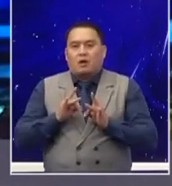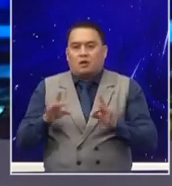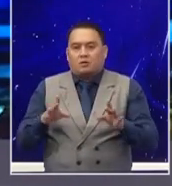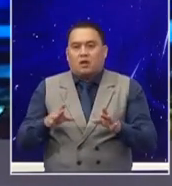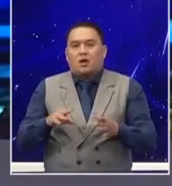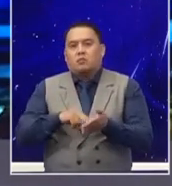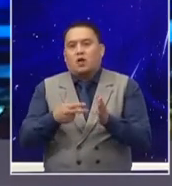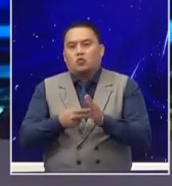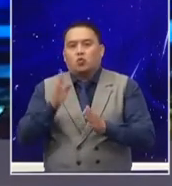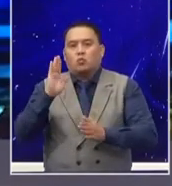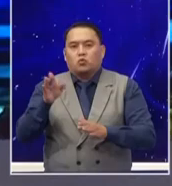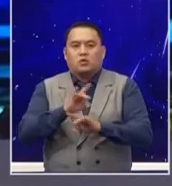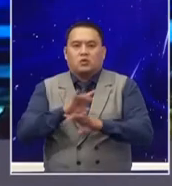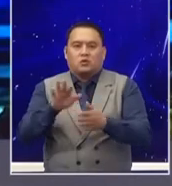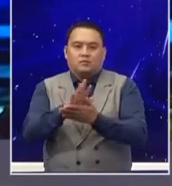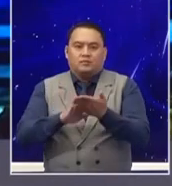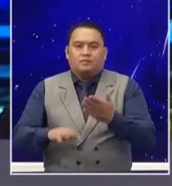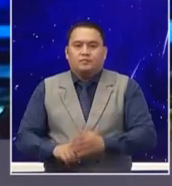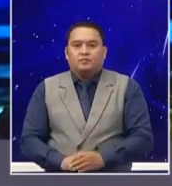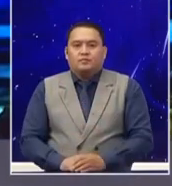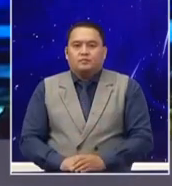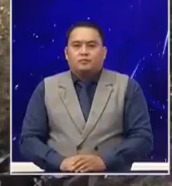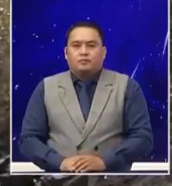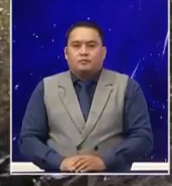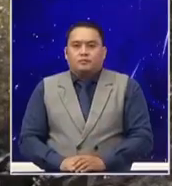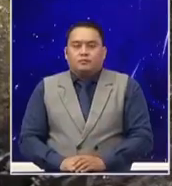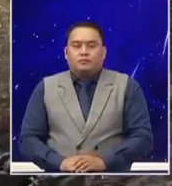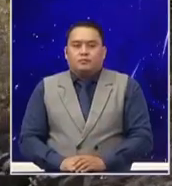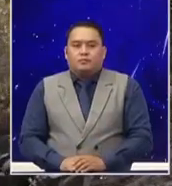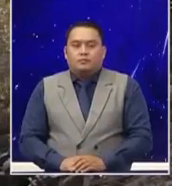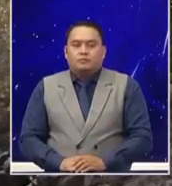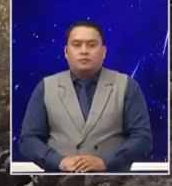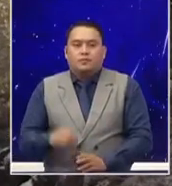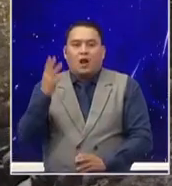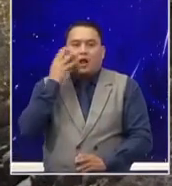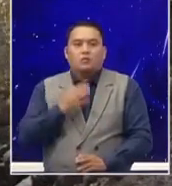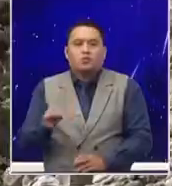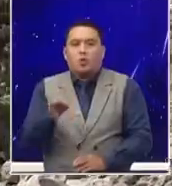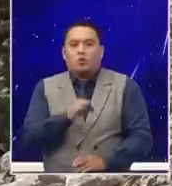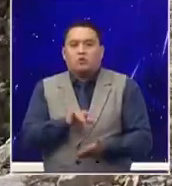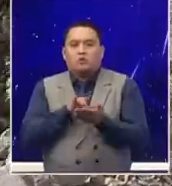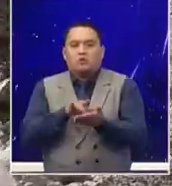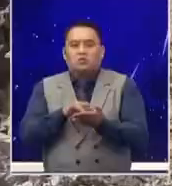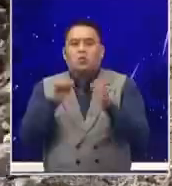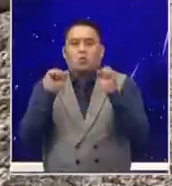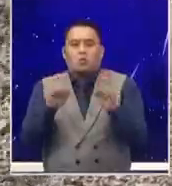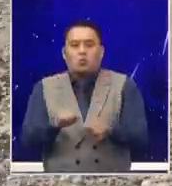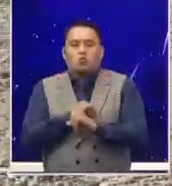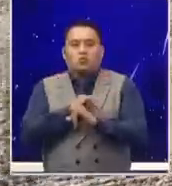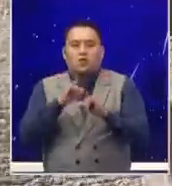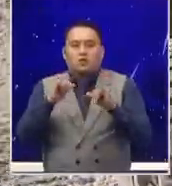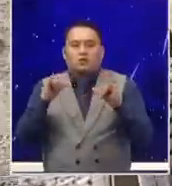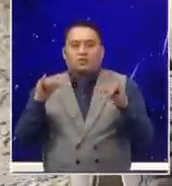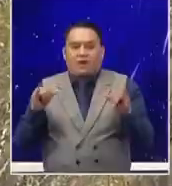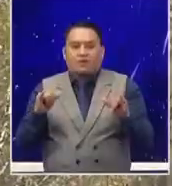и какие планы на будущее, расскажет наш корреспондент. В Алматинской области можно развивать все виды туризма. Большим спросом пользуется